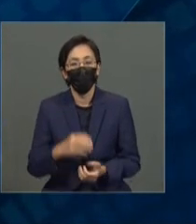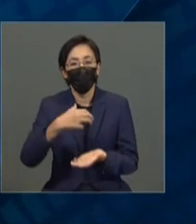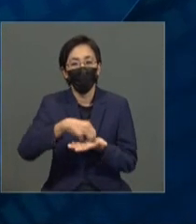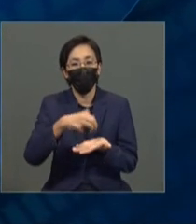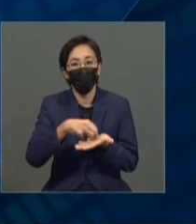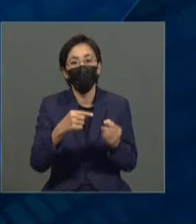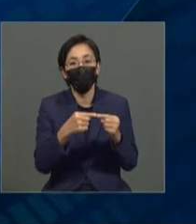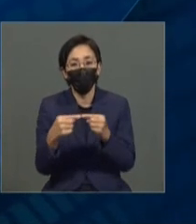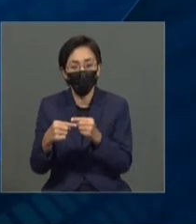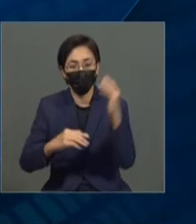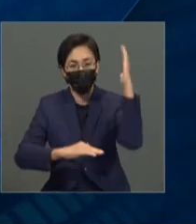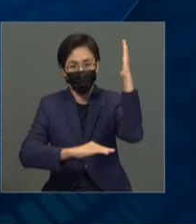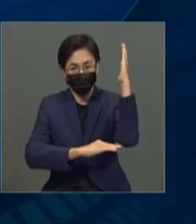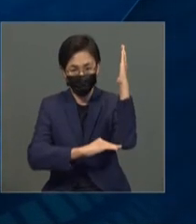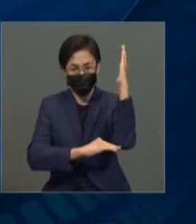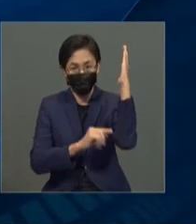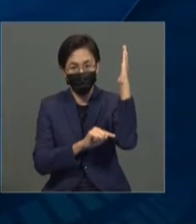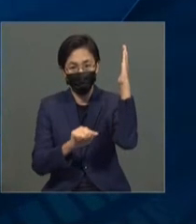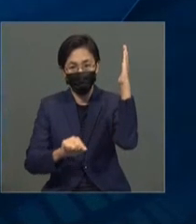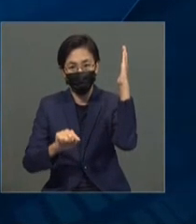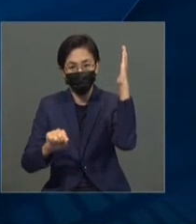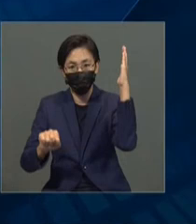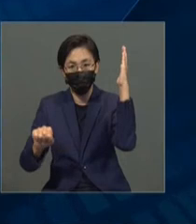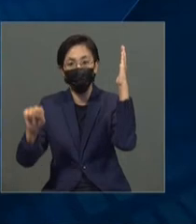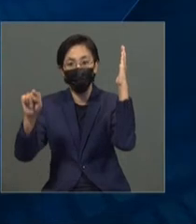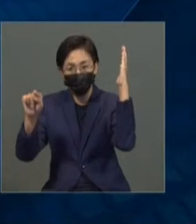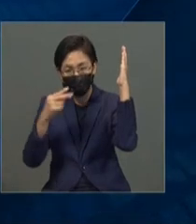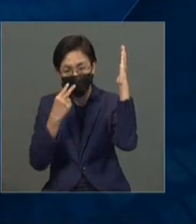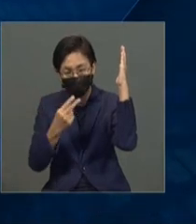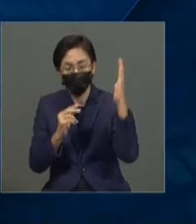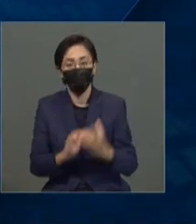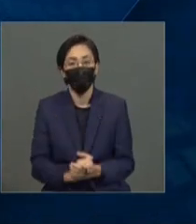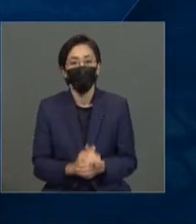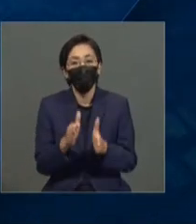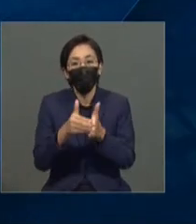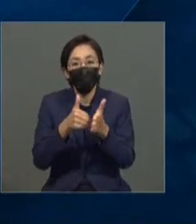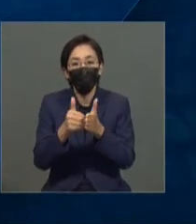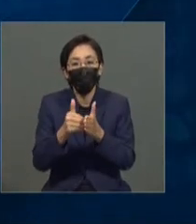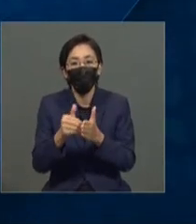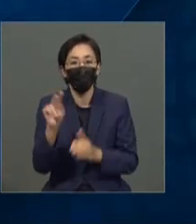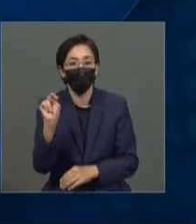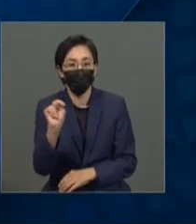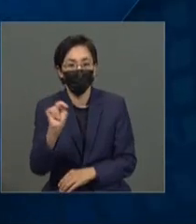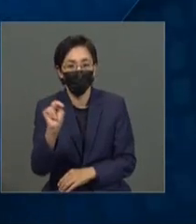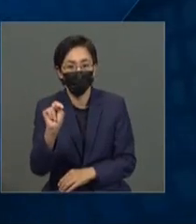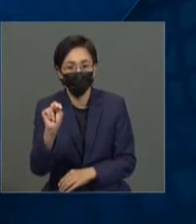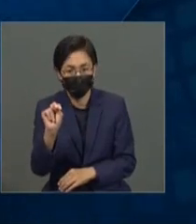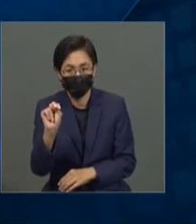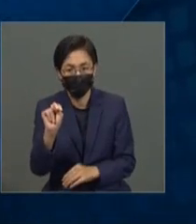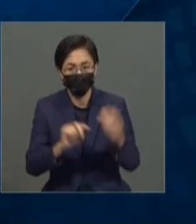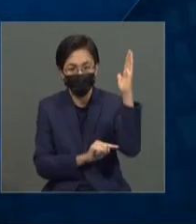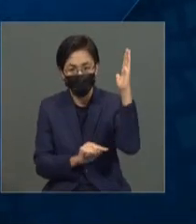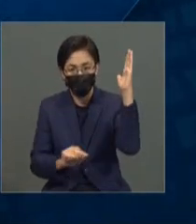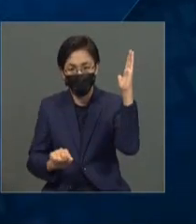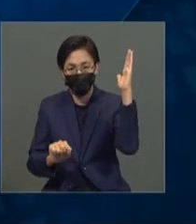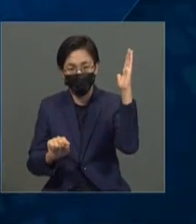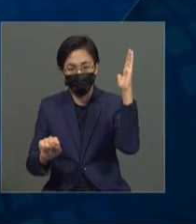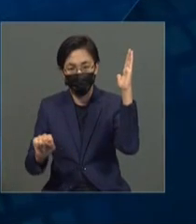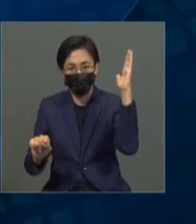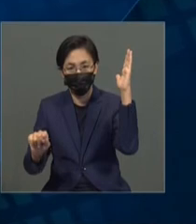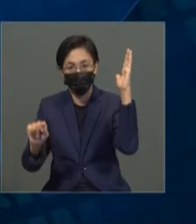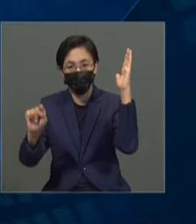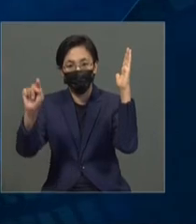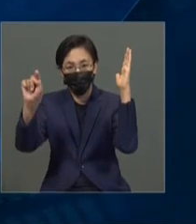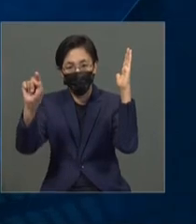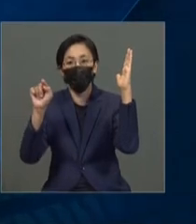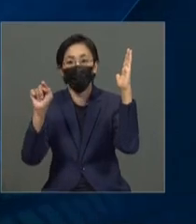ากให้ท่านเห็นทิศทางของกราฟในส่วนของสีน้ำเงินเป็นยอดสูงๆนั่นคือการ